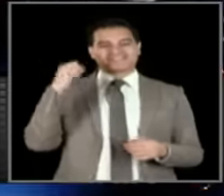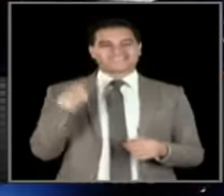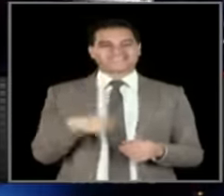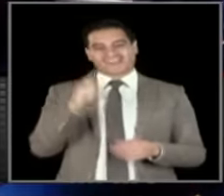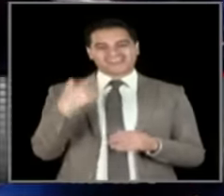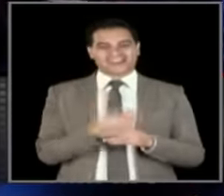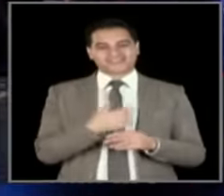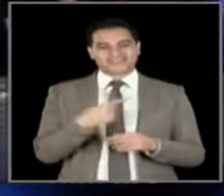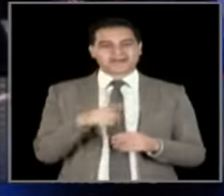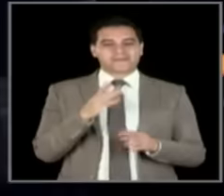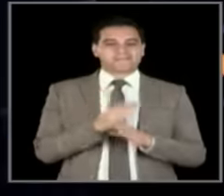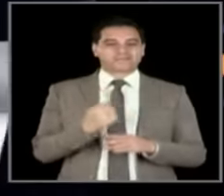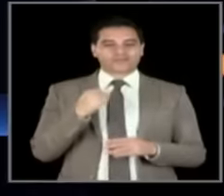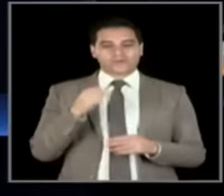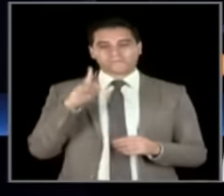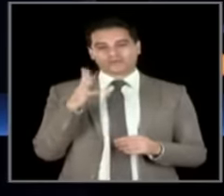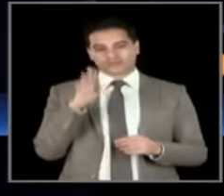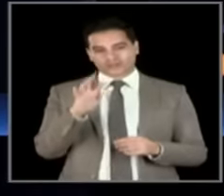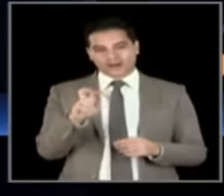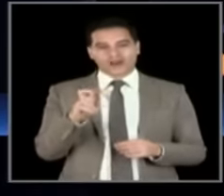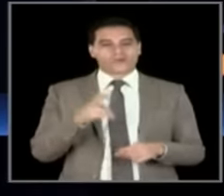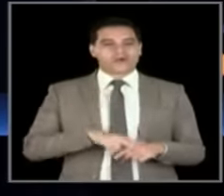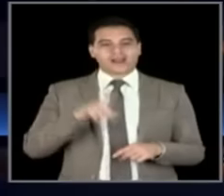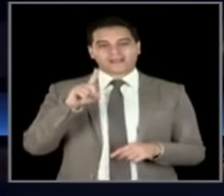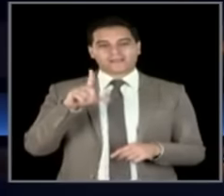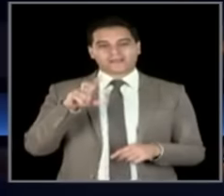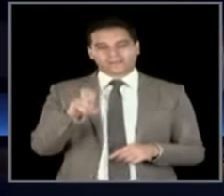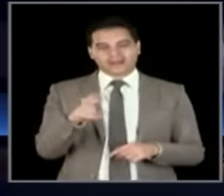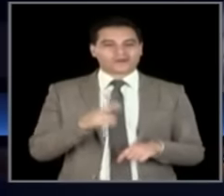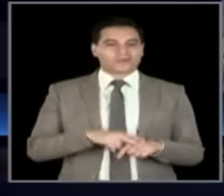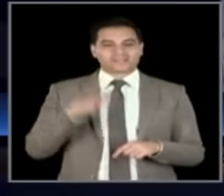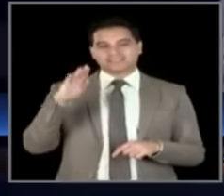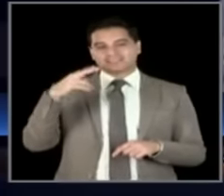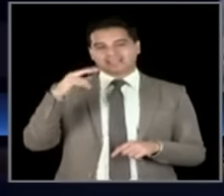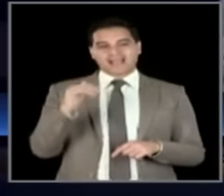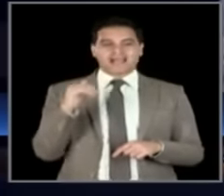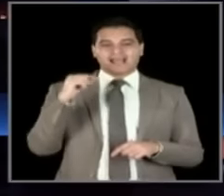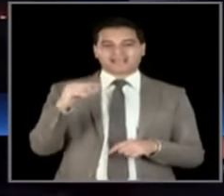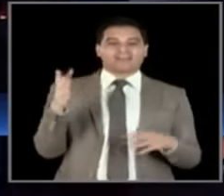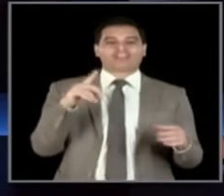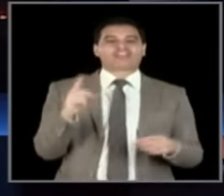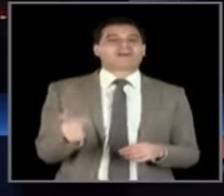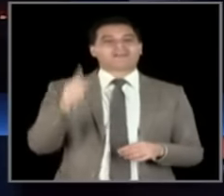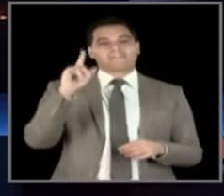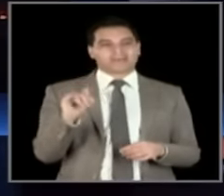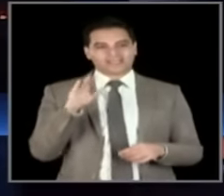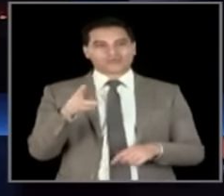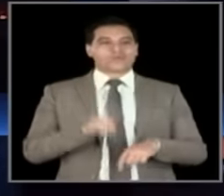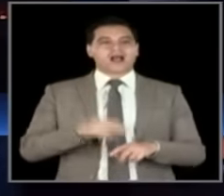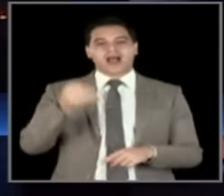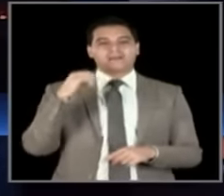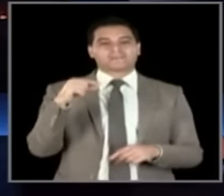بطولة محمد هنيدي، بشرى لبلبة، سعيد طرابيق، وأحمد صلاح